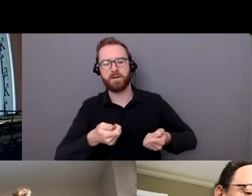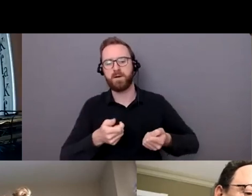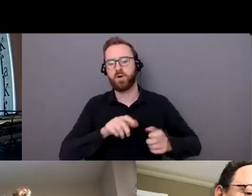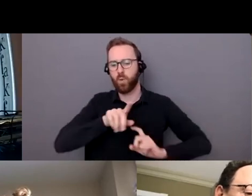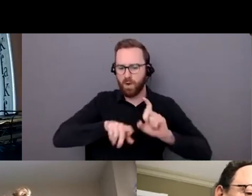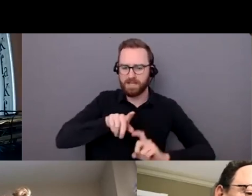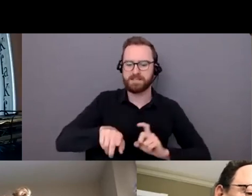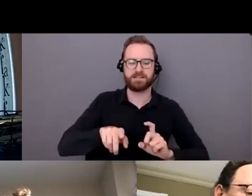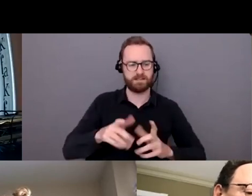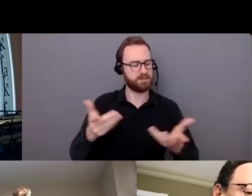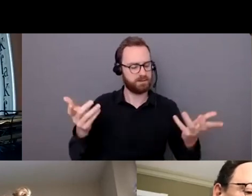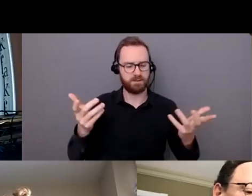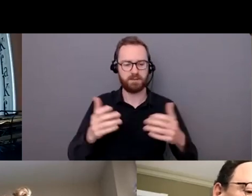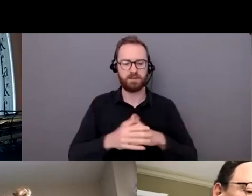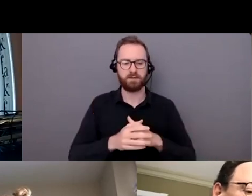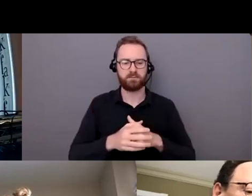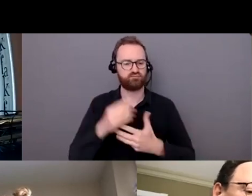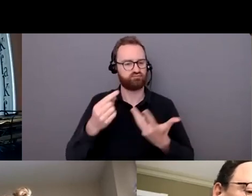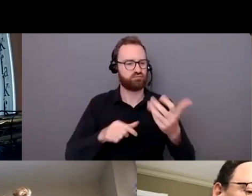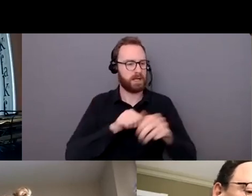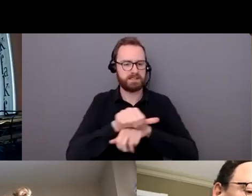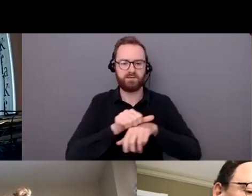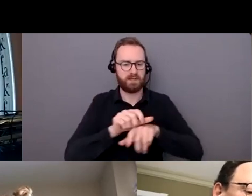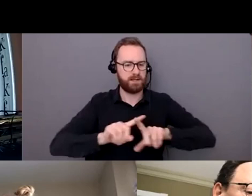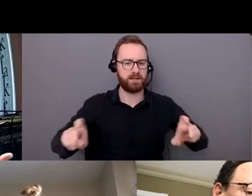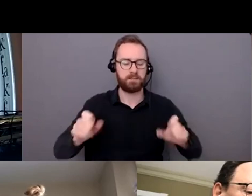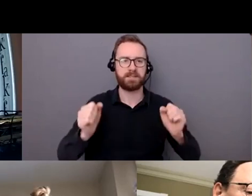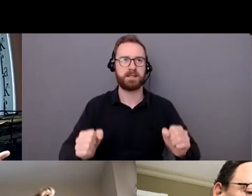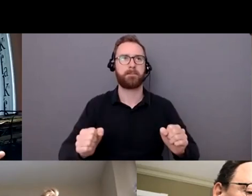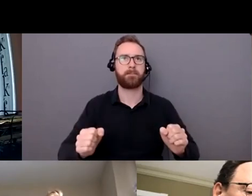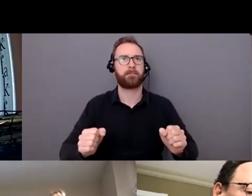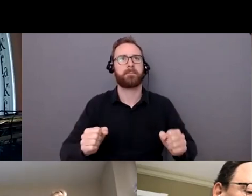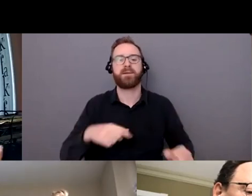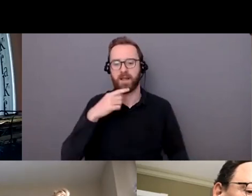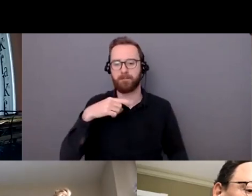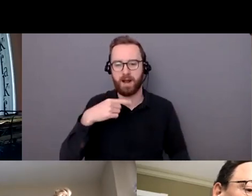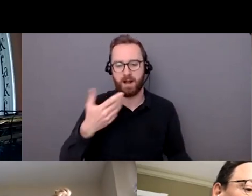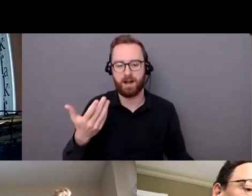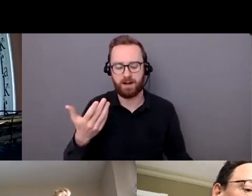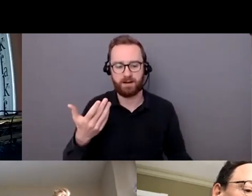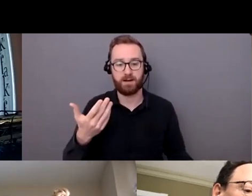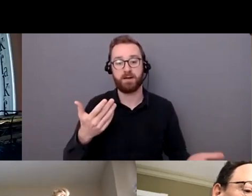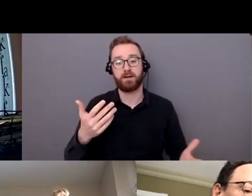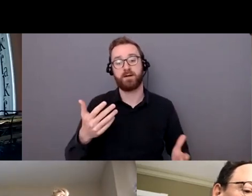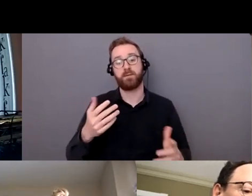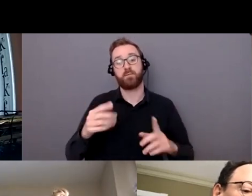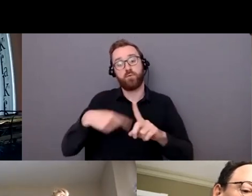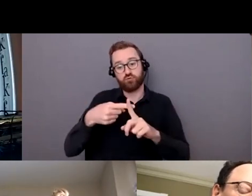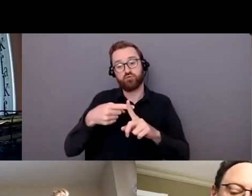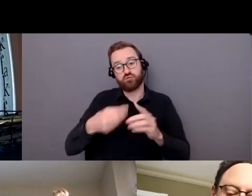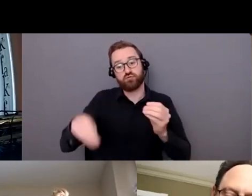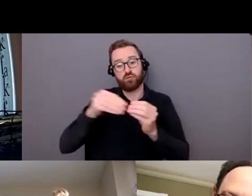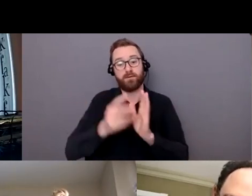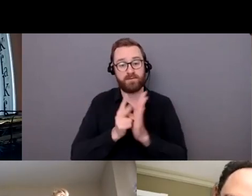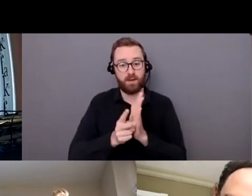on à l'intérieur de ça. On peut faire n'importe quel type d'activité, au fond, qui est verbale. Et on est aussi en vidéo. Donc, les gens font connaissance